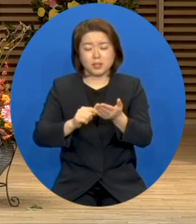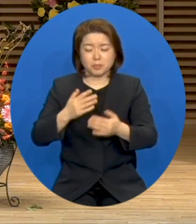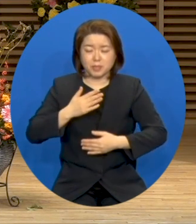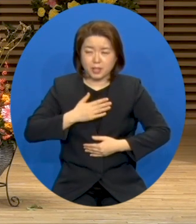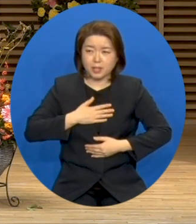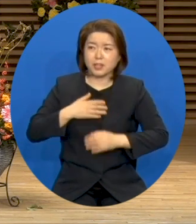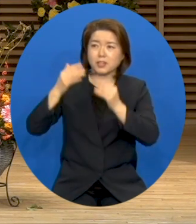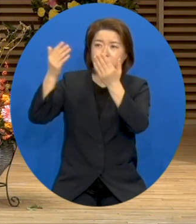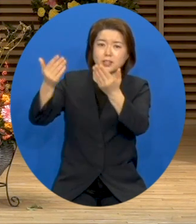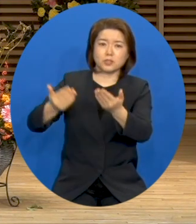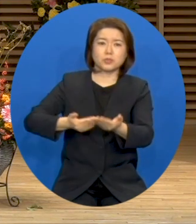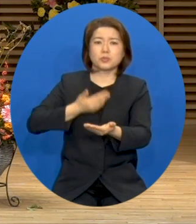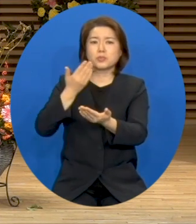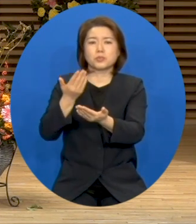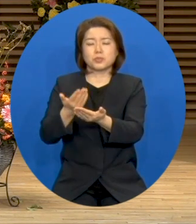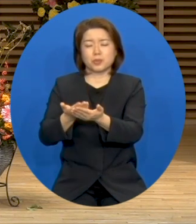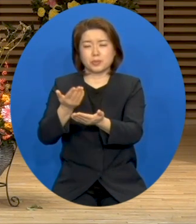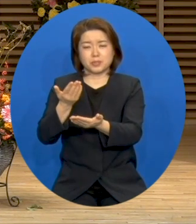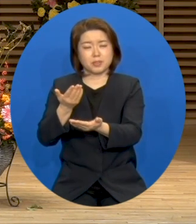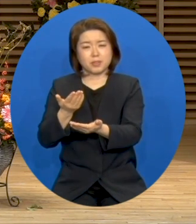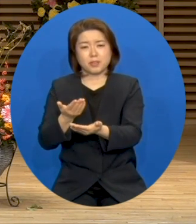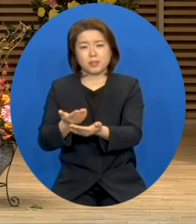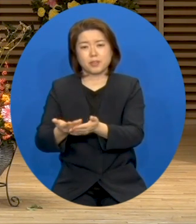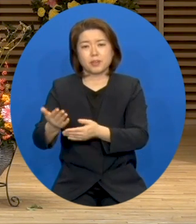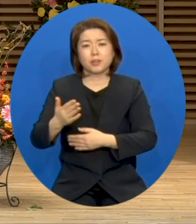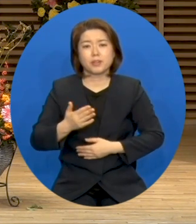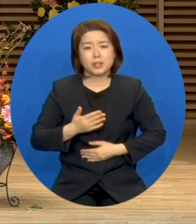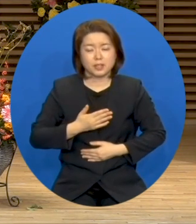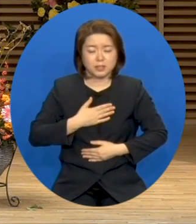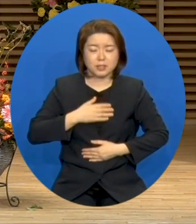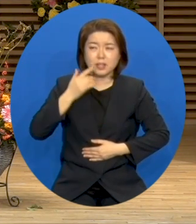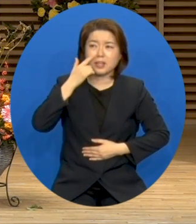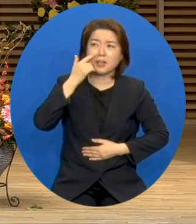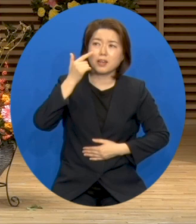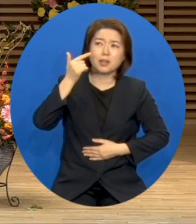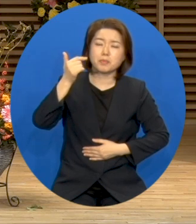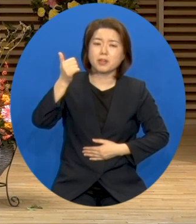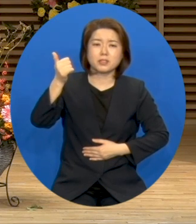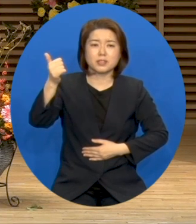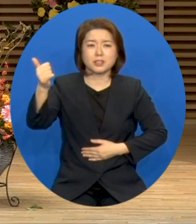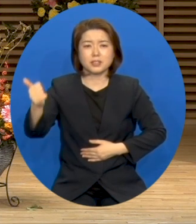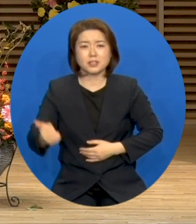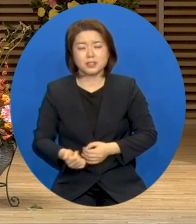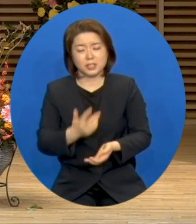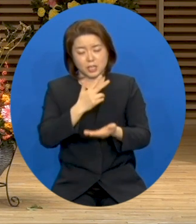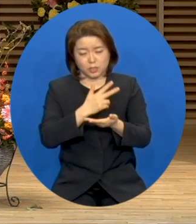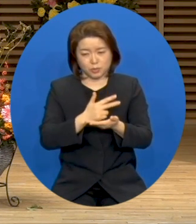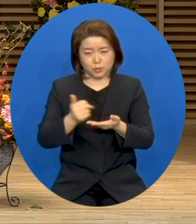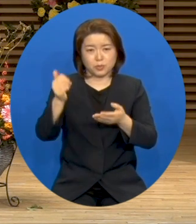주님만 내게 주소서. 내 아버지